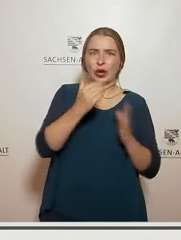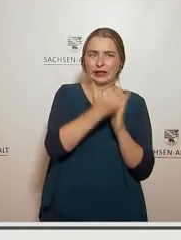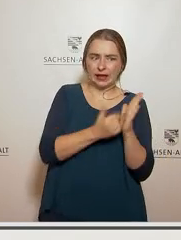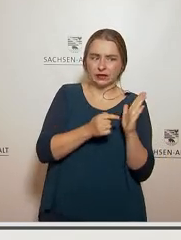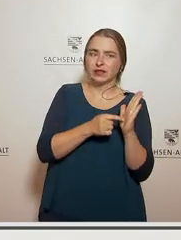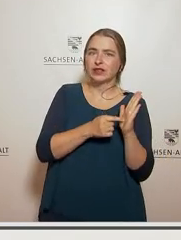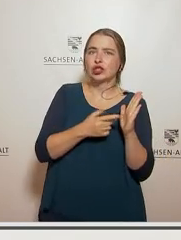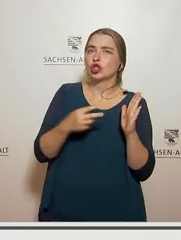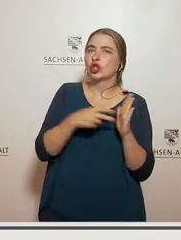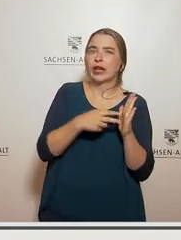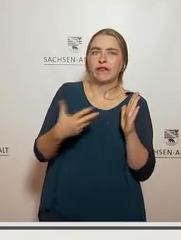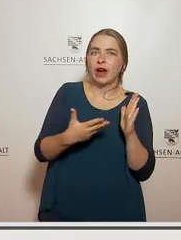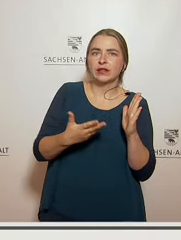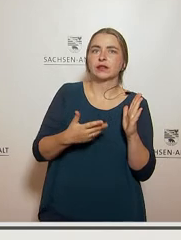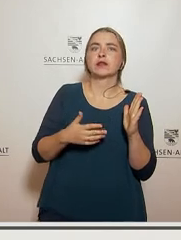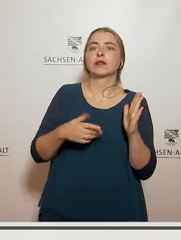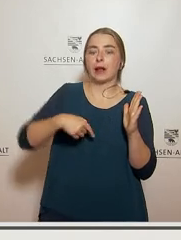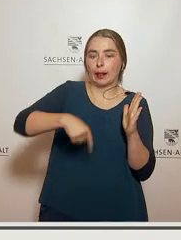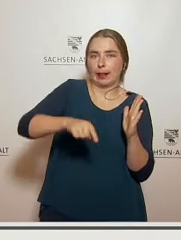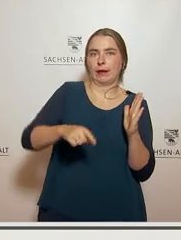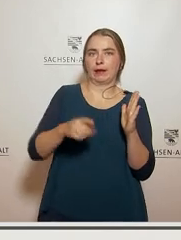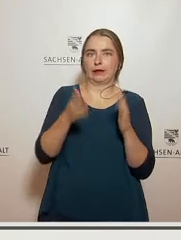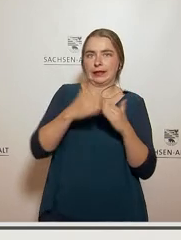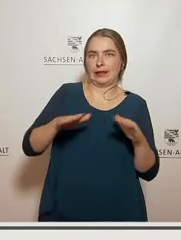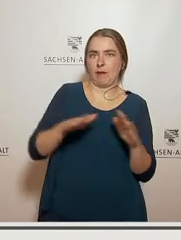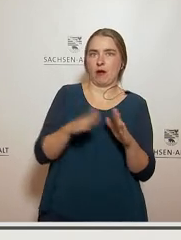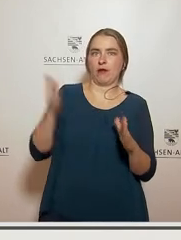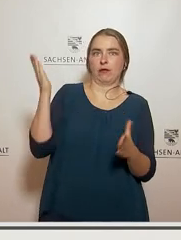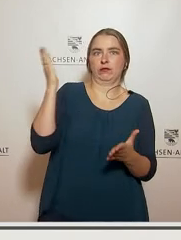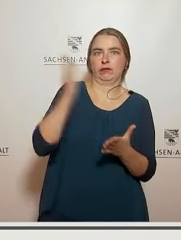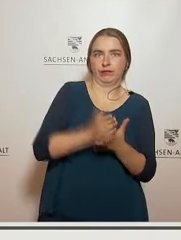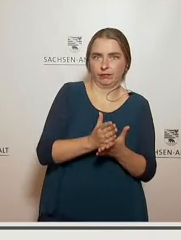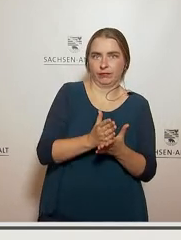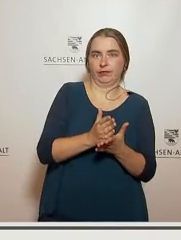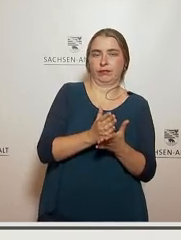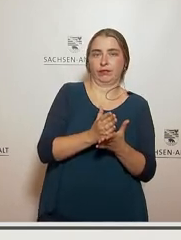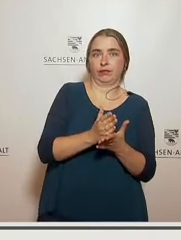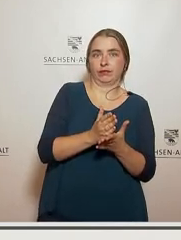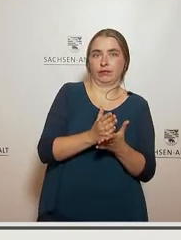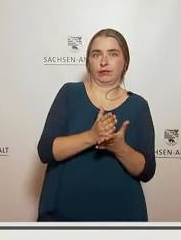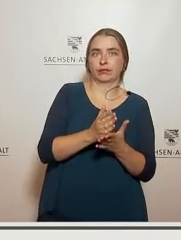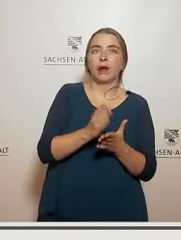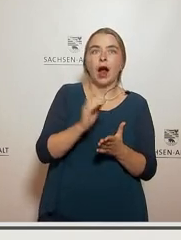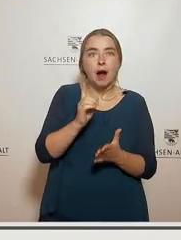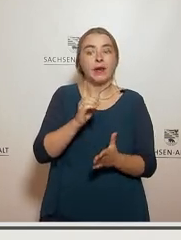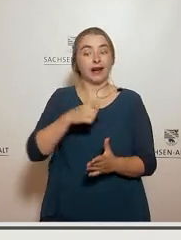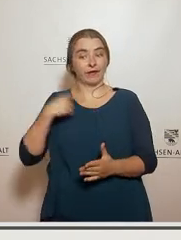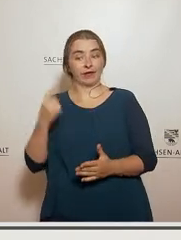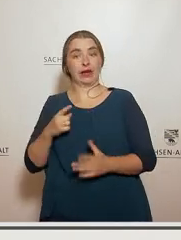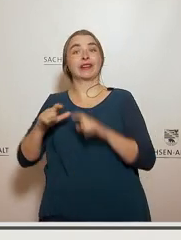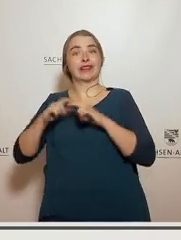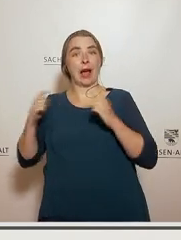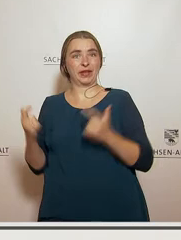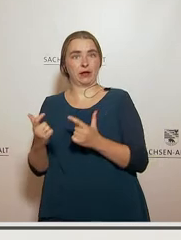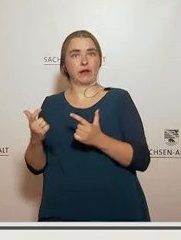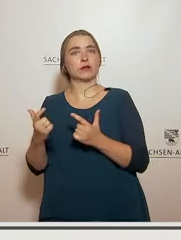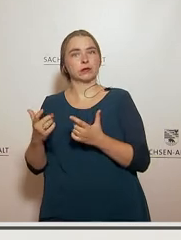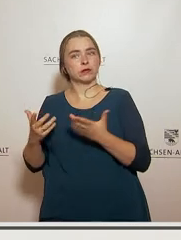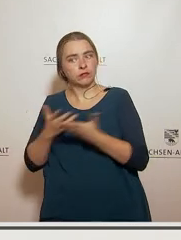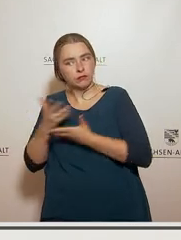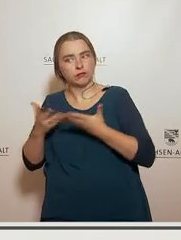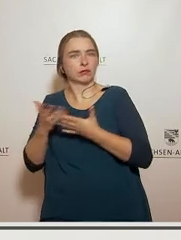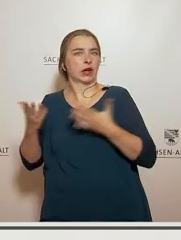31.12.2021 aus. Wir werden, und das haben wir heute im Kabinett so getan, so gemacht und beschlossen, wir werden